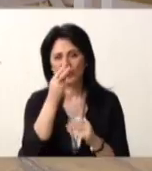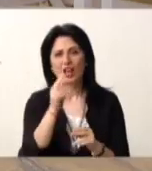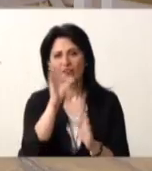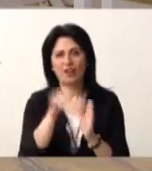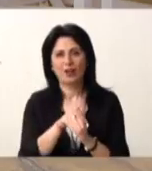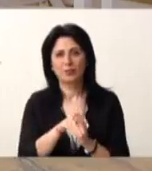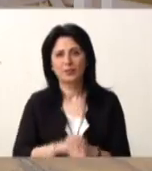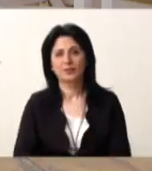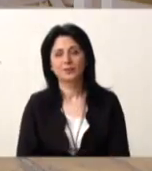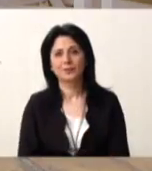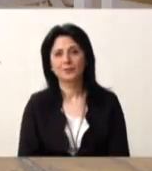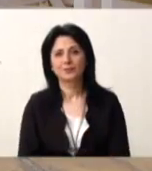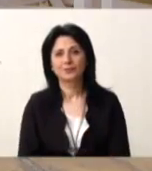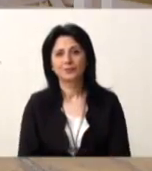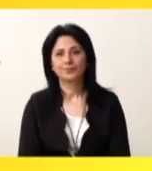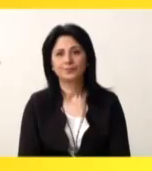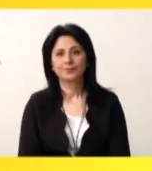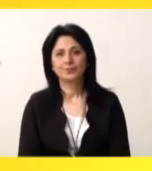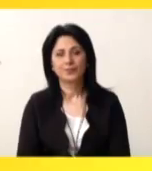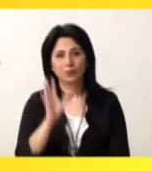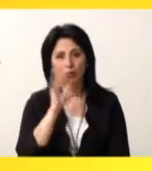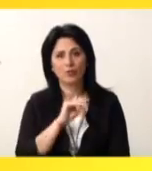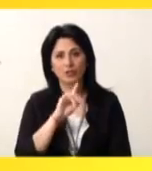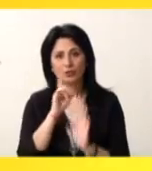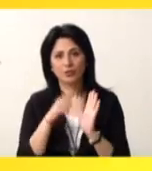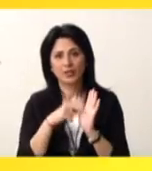ყველაფერს. თეა, მოვასწროთ იქნებ